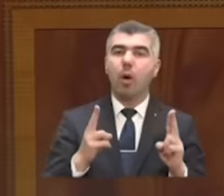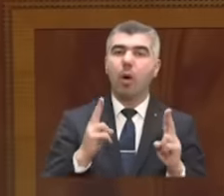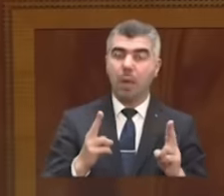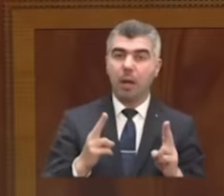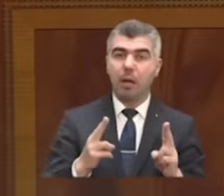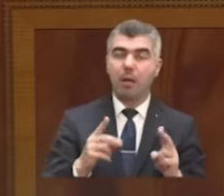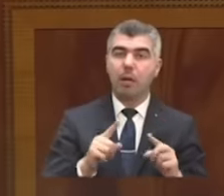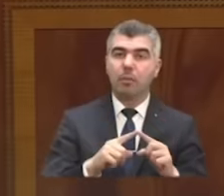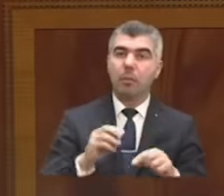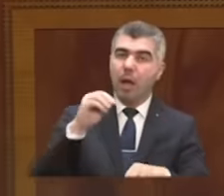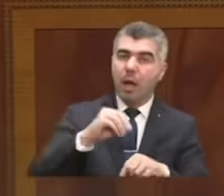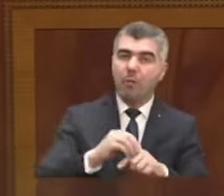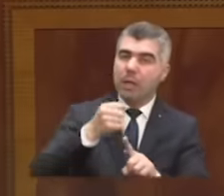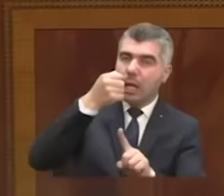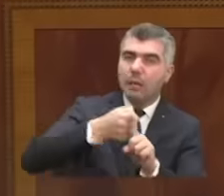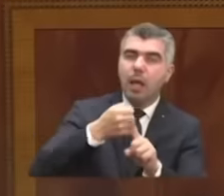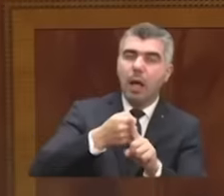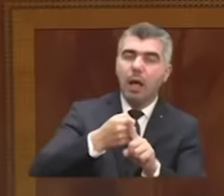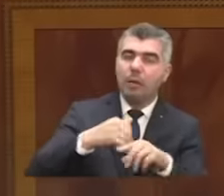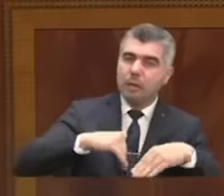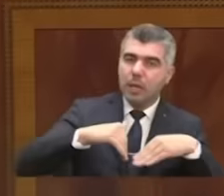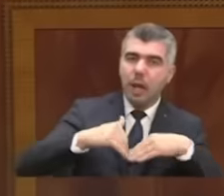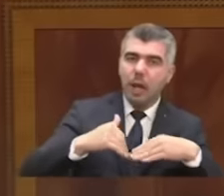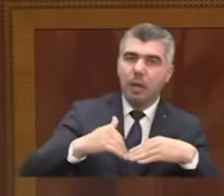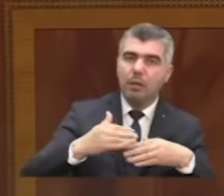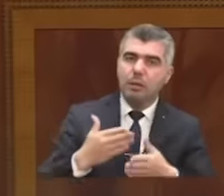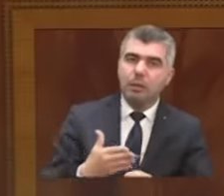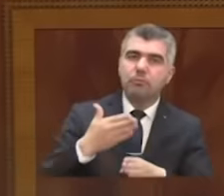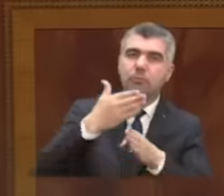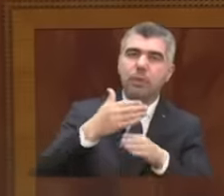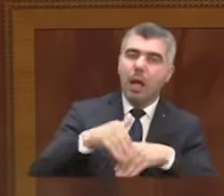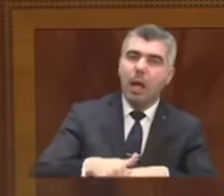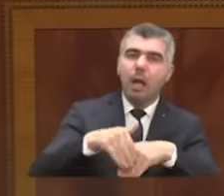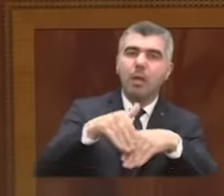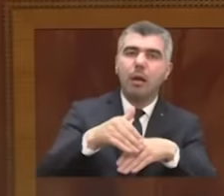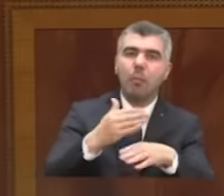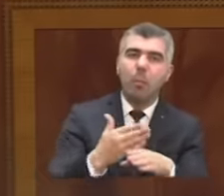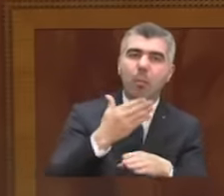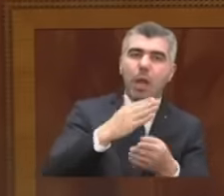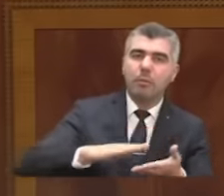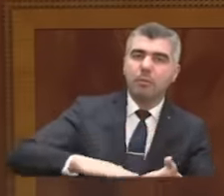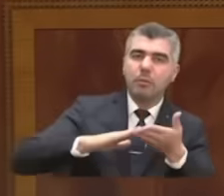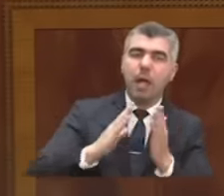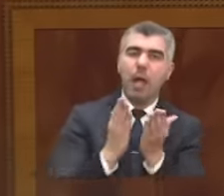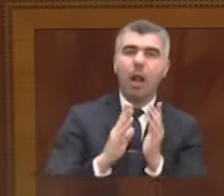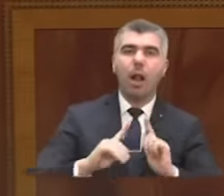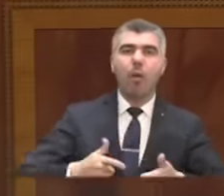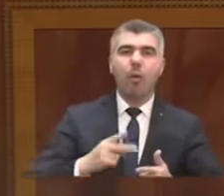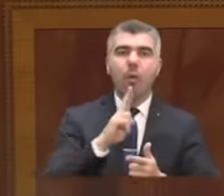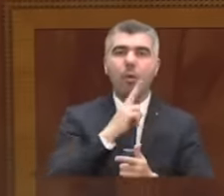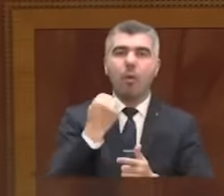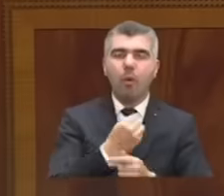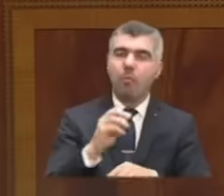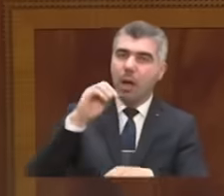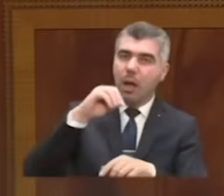لوضعيتها الطبيعية، وتعبيد الطريق أمام الإصلاح الشامل للمنظومة التربوية الكفيل برد